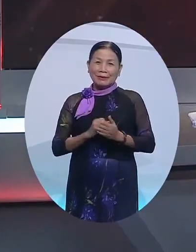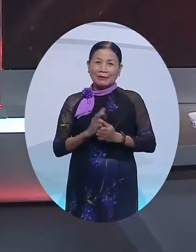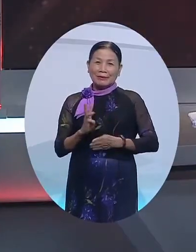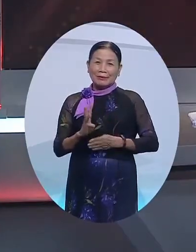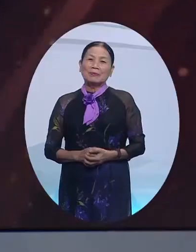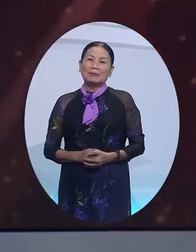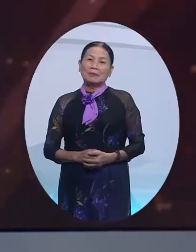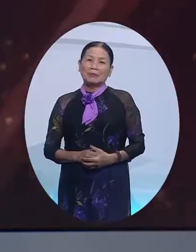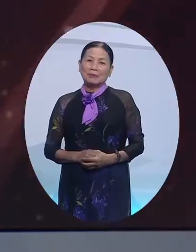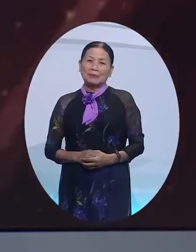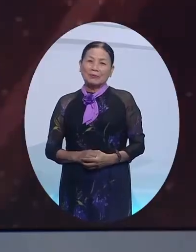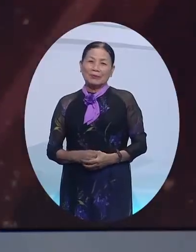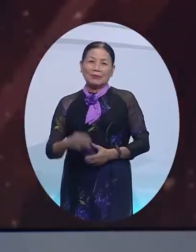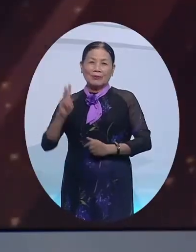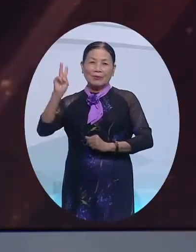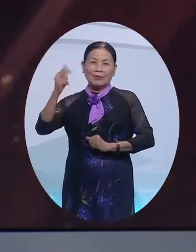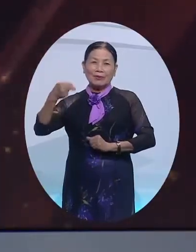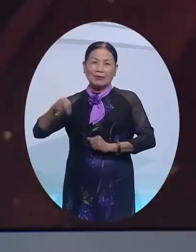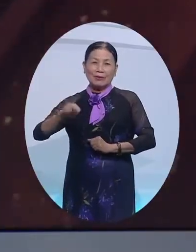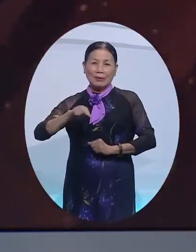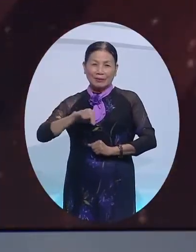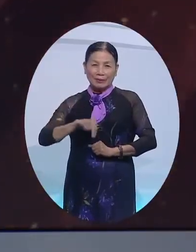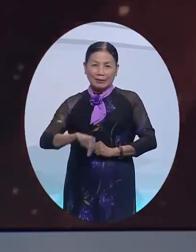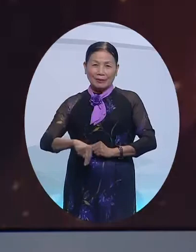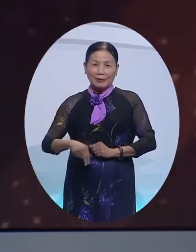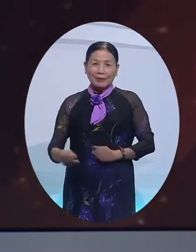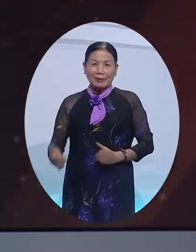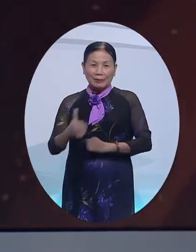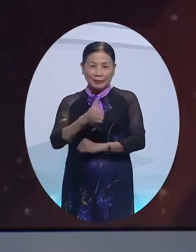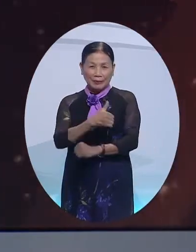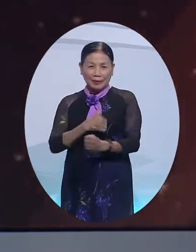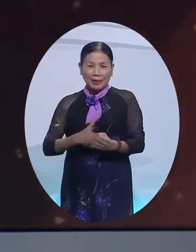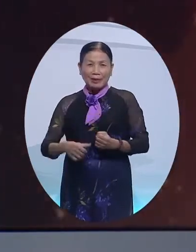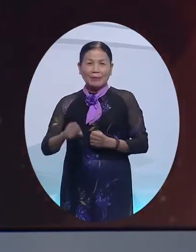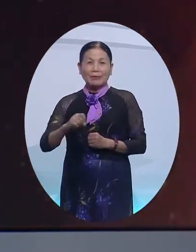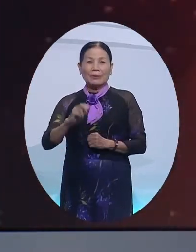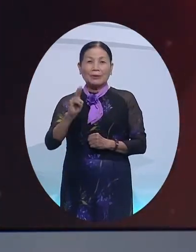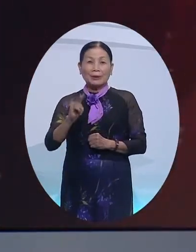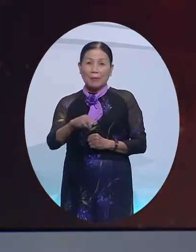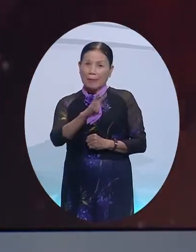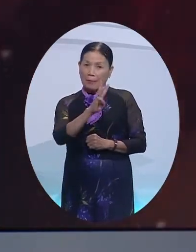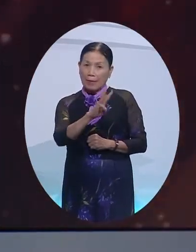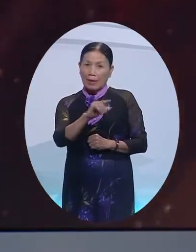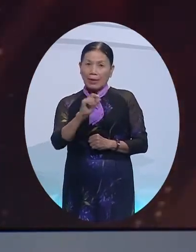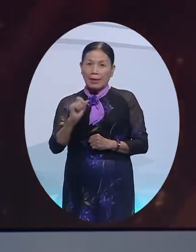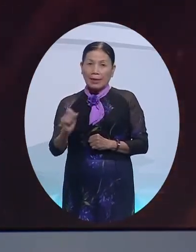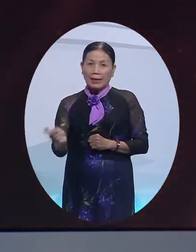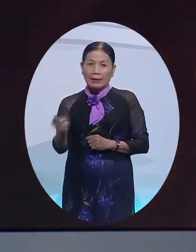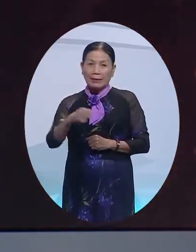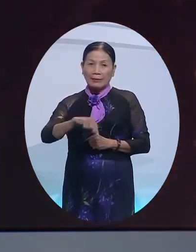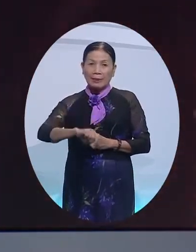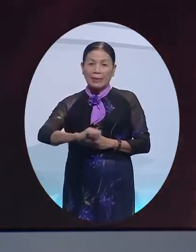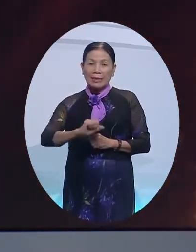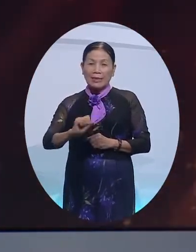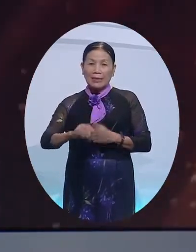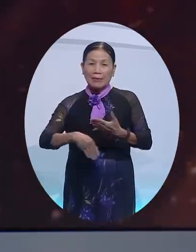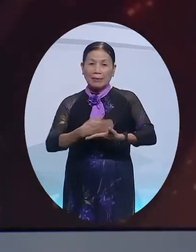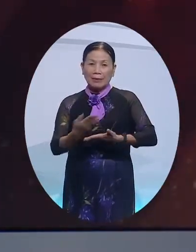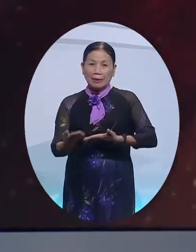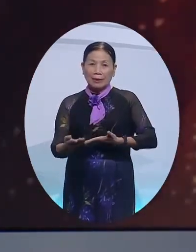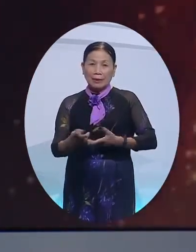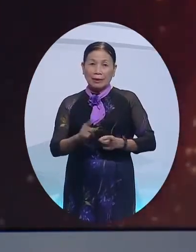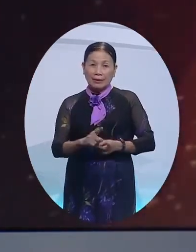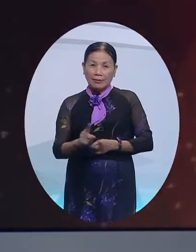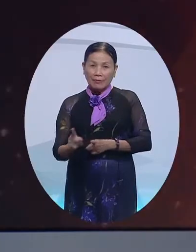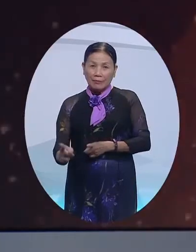2001 Hyundai miền Nam vừa chính thức đưa vào hoạt động showroom 3S bao gồm cells bán hàng service